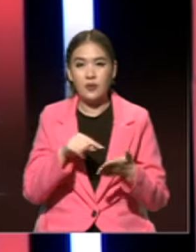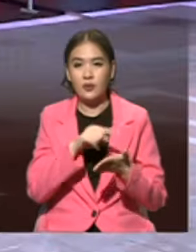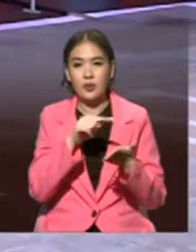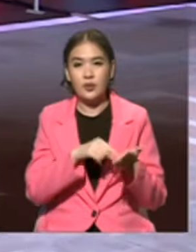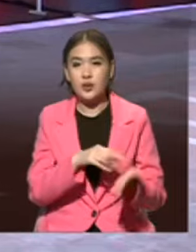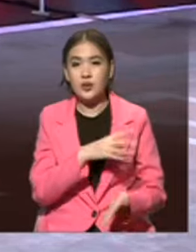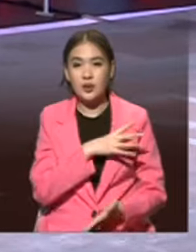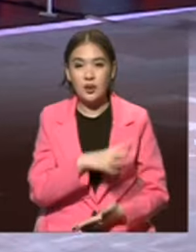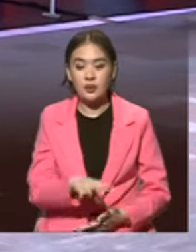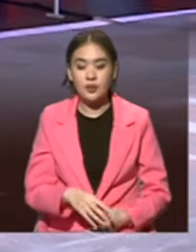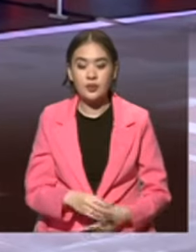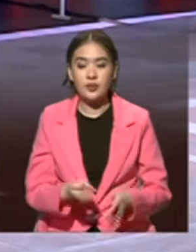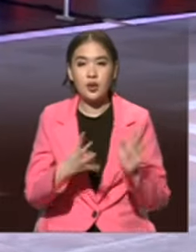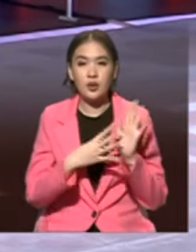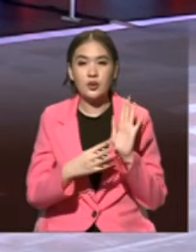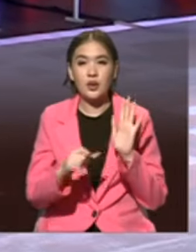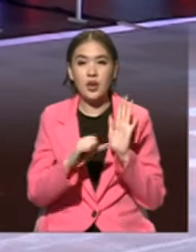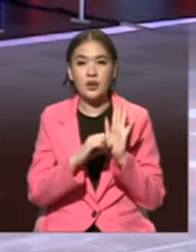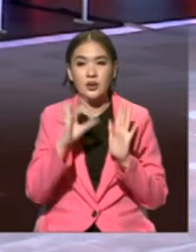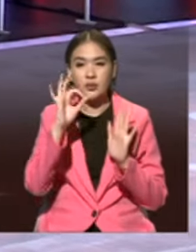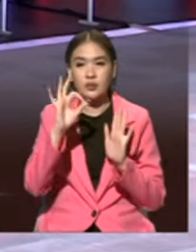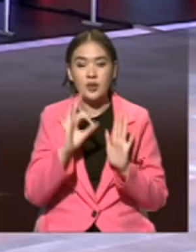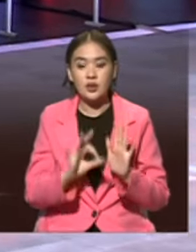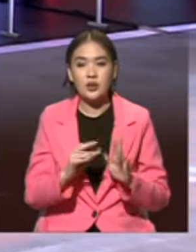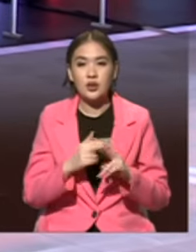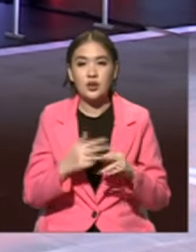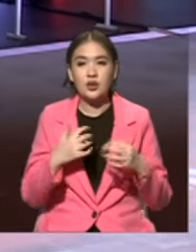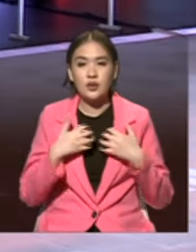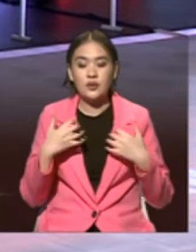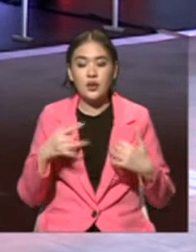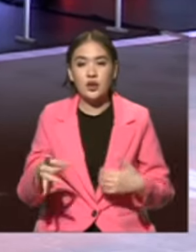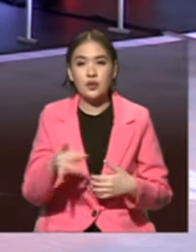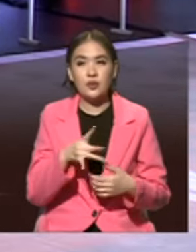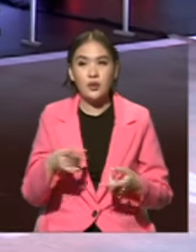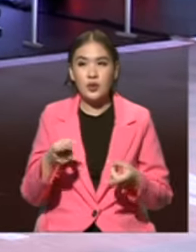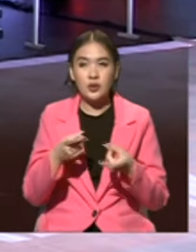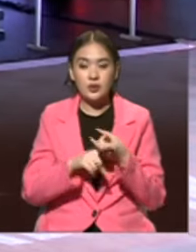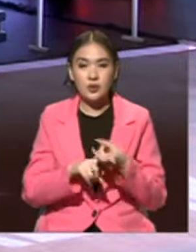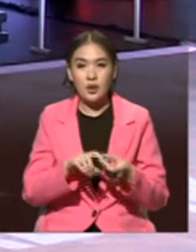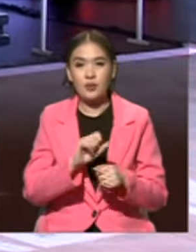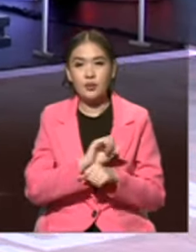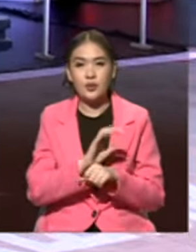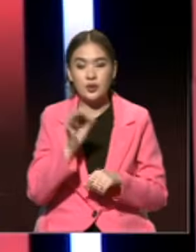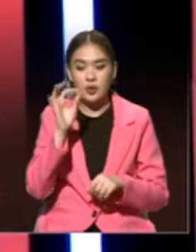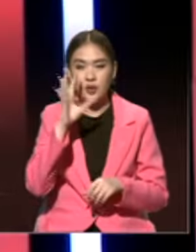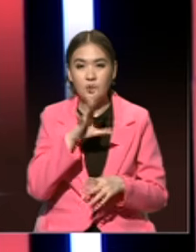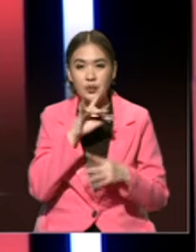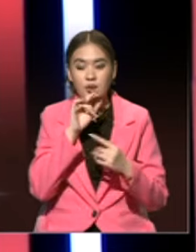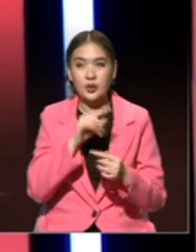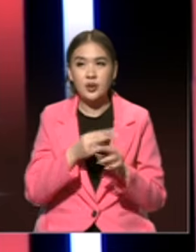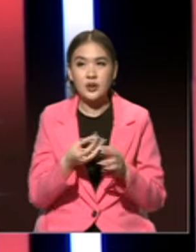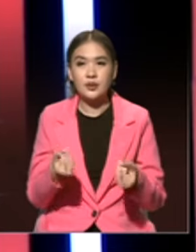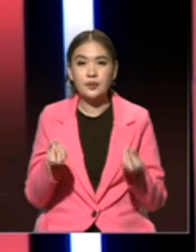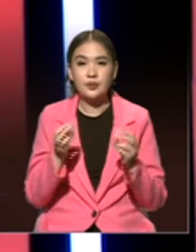едік. Жаңағы 96% малды республикалық эпизоотияға қарсы біздің жасақ, арнайы